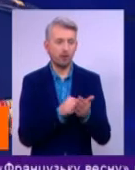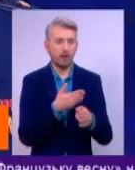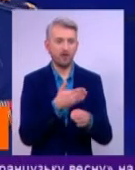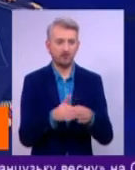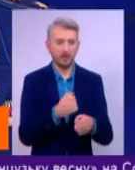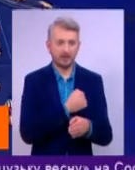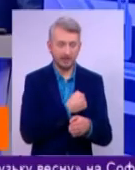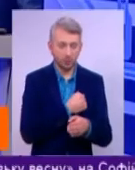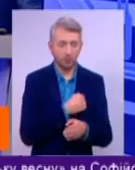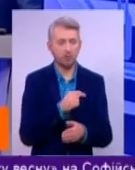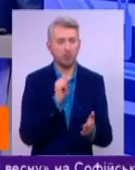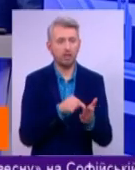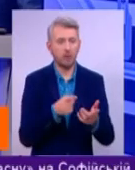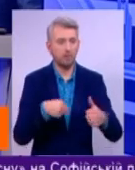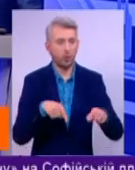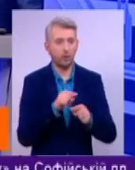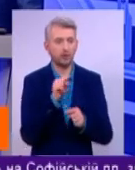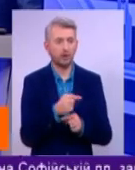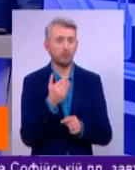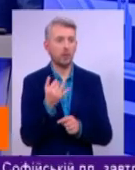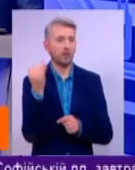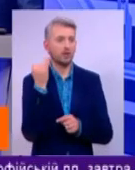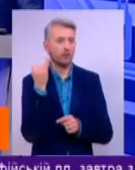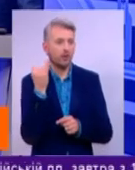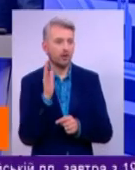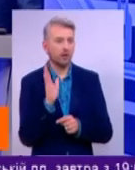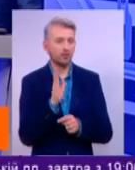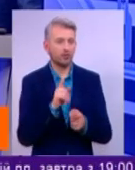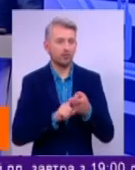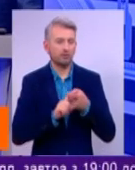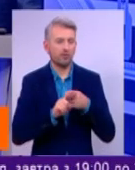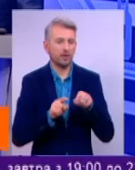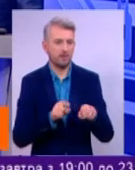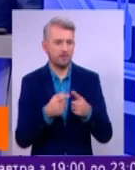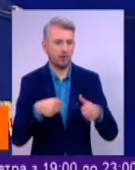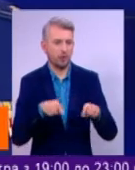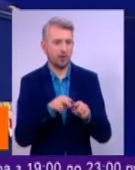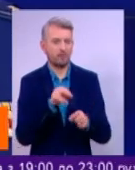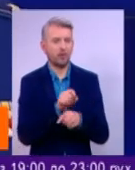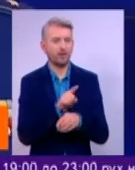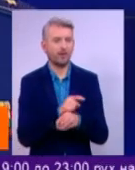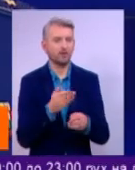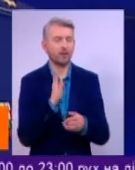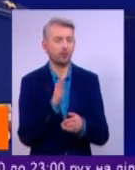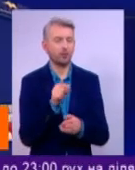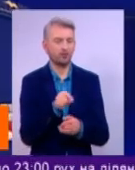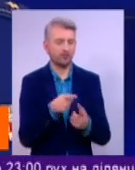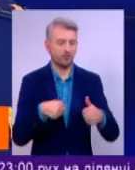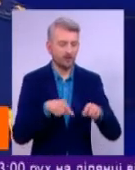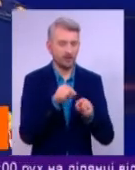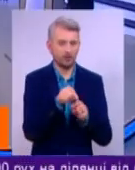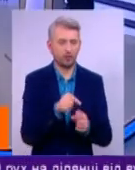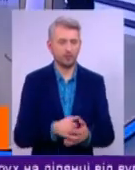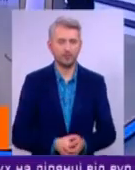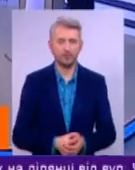він попадає в підрозділ, і там його історія буде з історією цього підрозділу, по задачам, які будуть стояти в частині цього